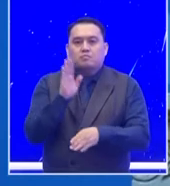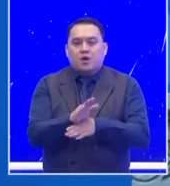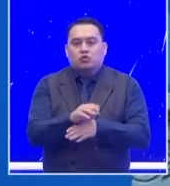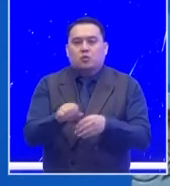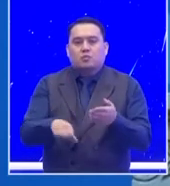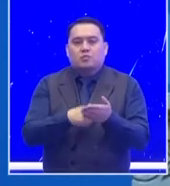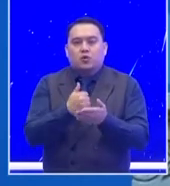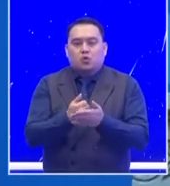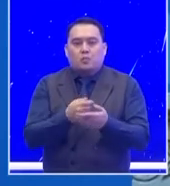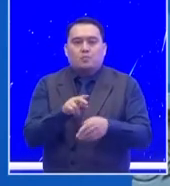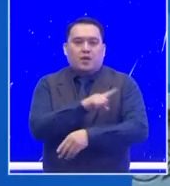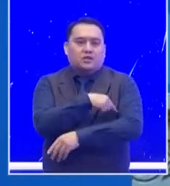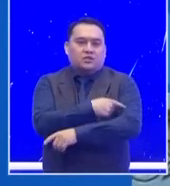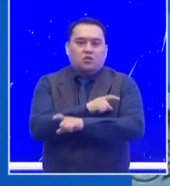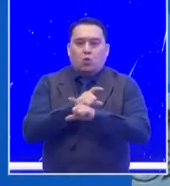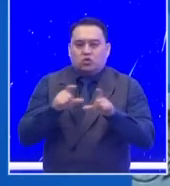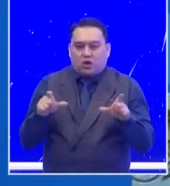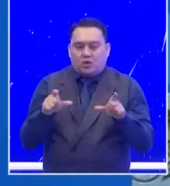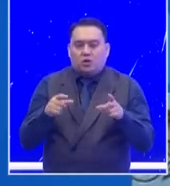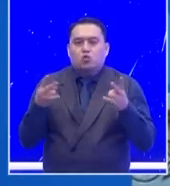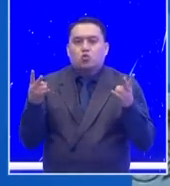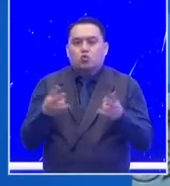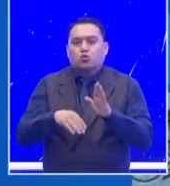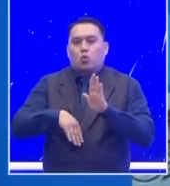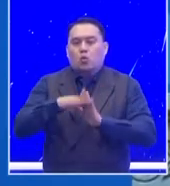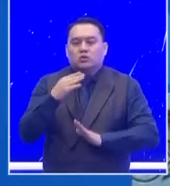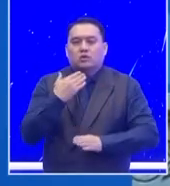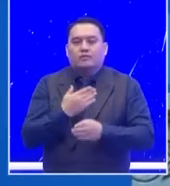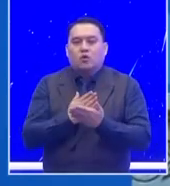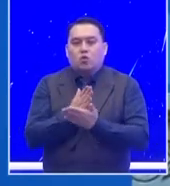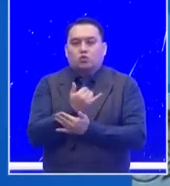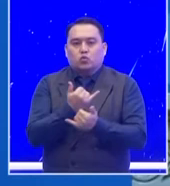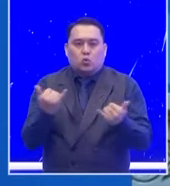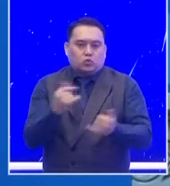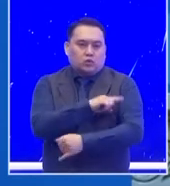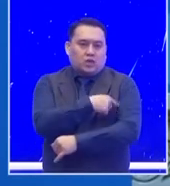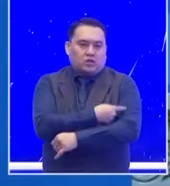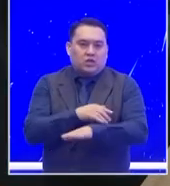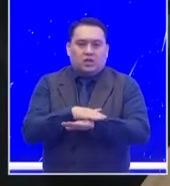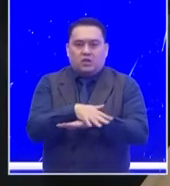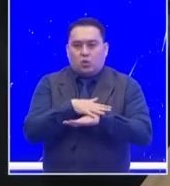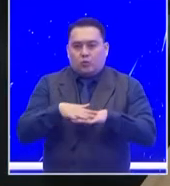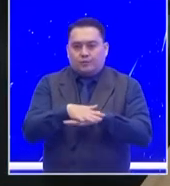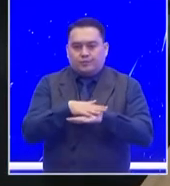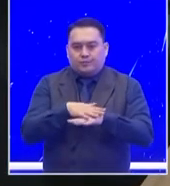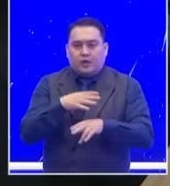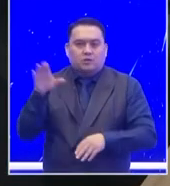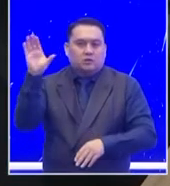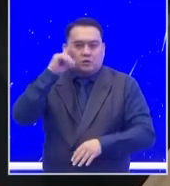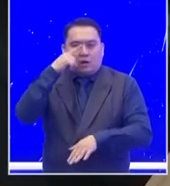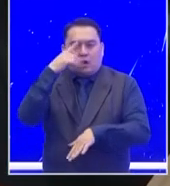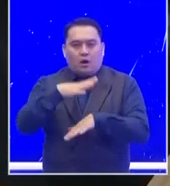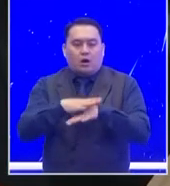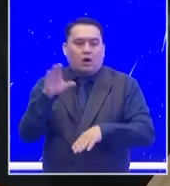в надлежащий вид медицинские учреждения. Необходимо улучшить качество оказания медуслуг населению. После заслушивания